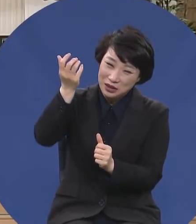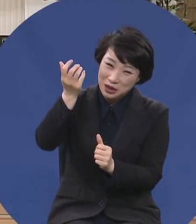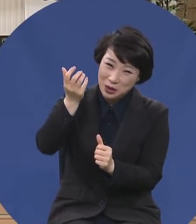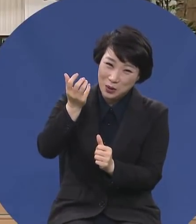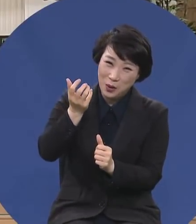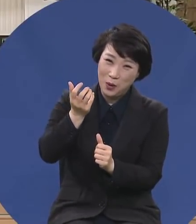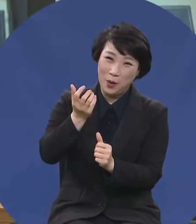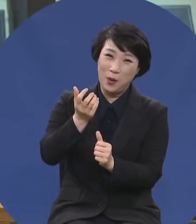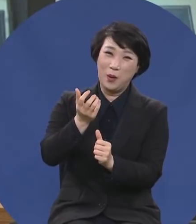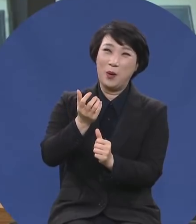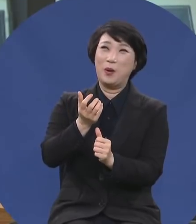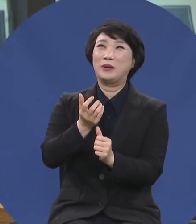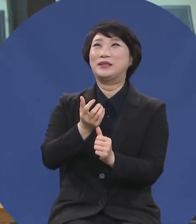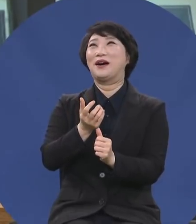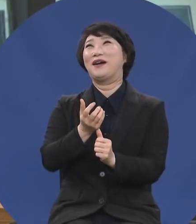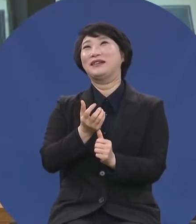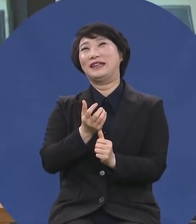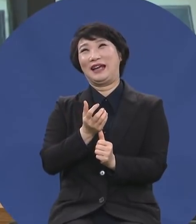성령이